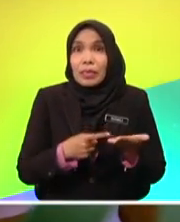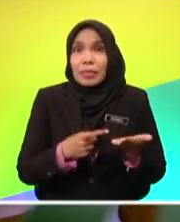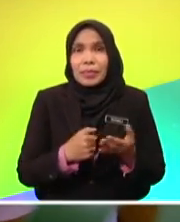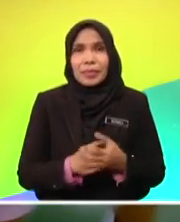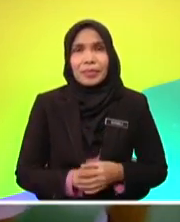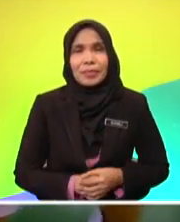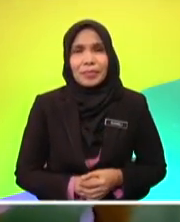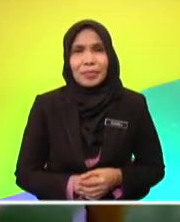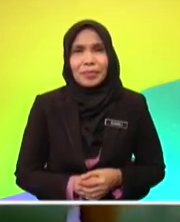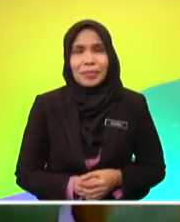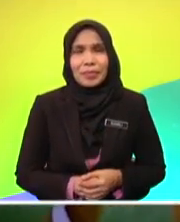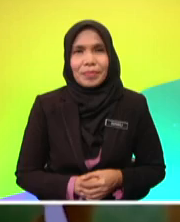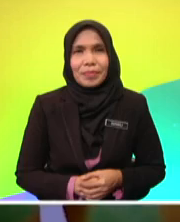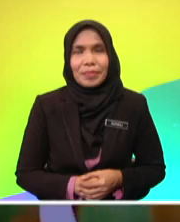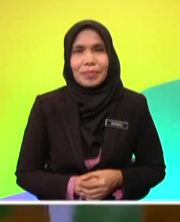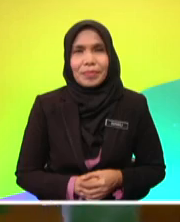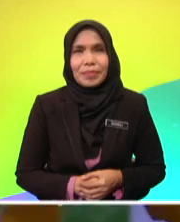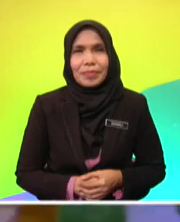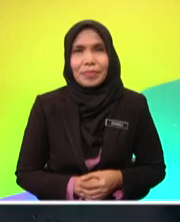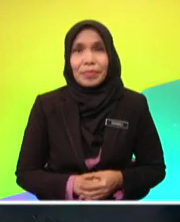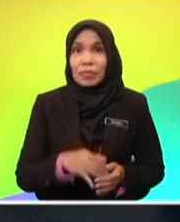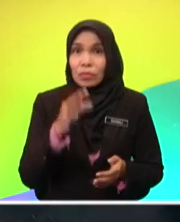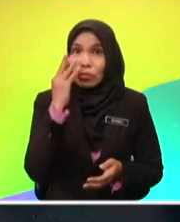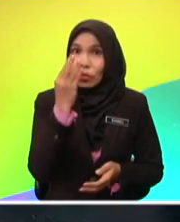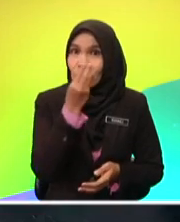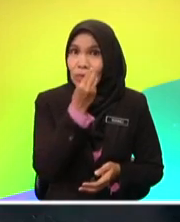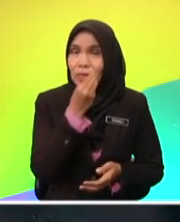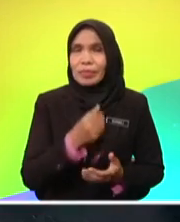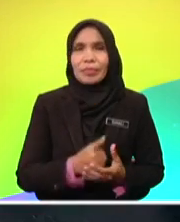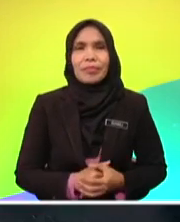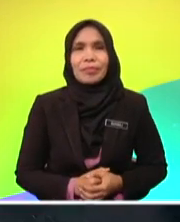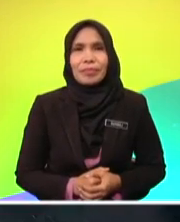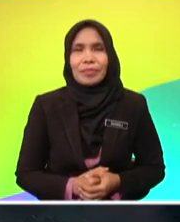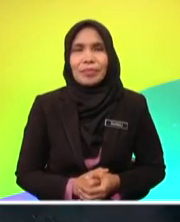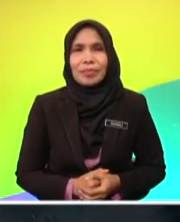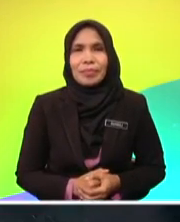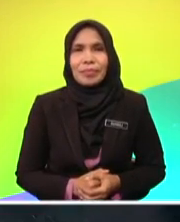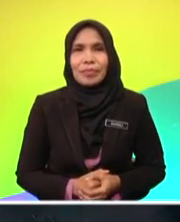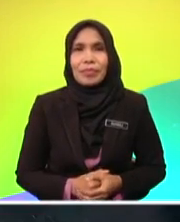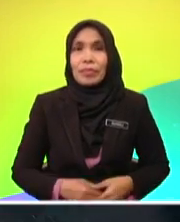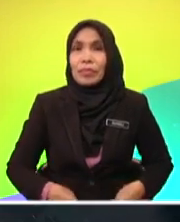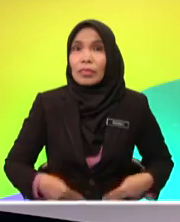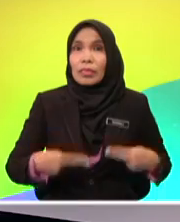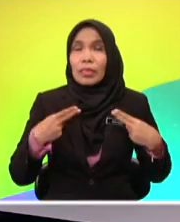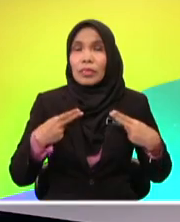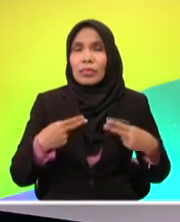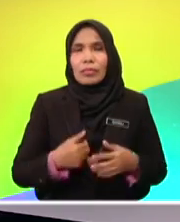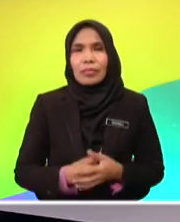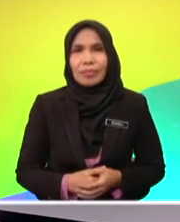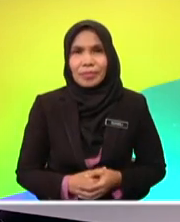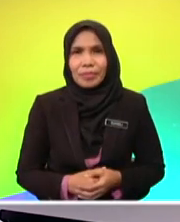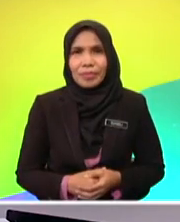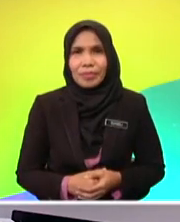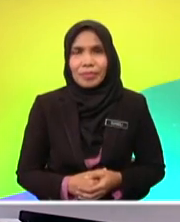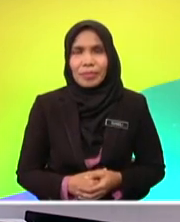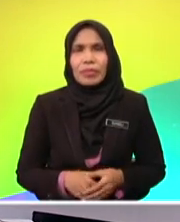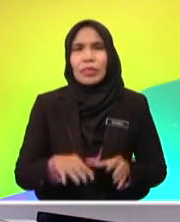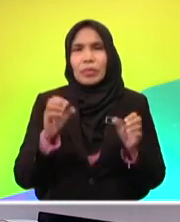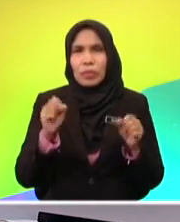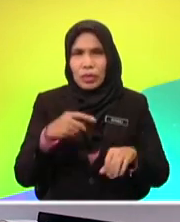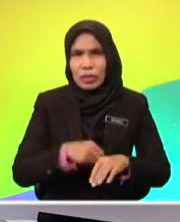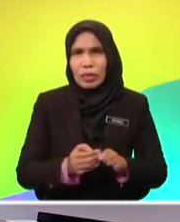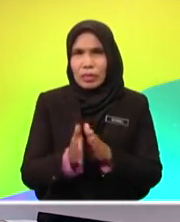Ini jambangan bunga. Jambangan bunga. Okey, jambangan bunga ataupun bunga-bunga hidup untuk orang yang gemar, dia boleh jadikan hiasan di rumah